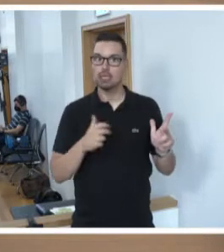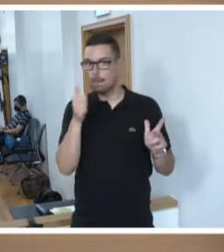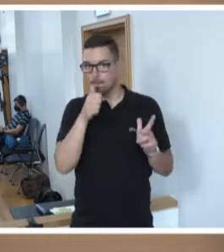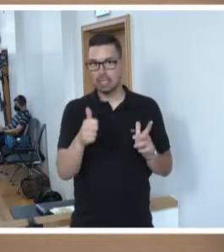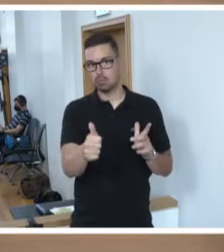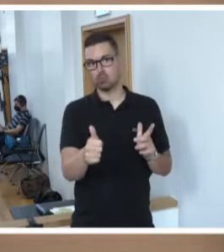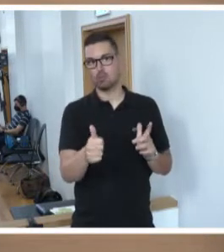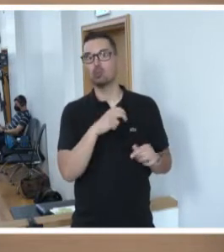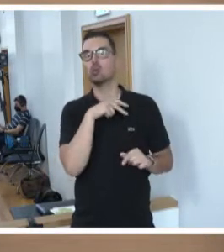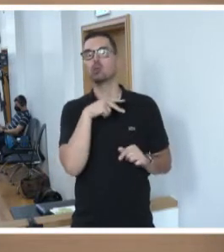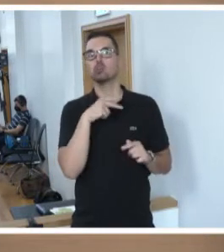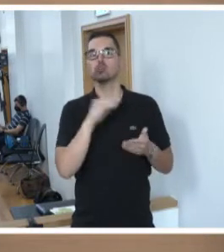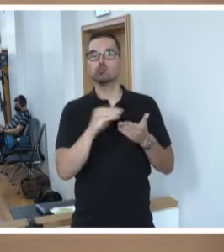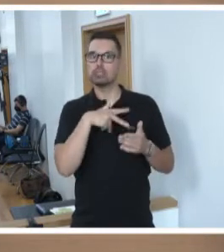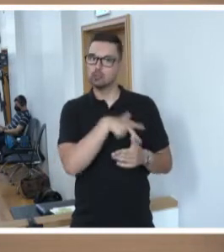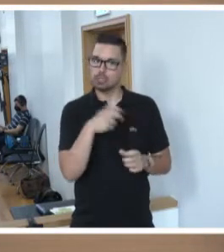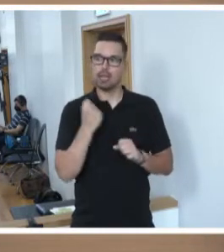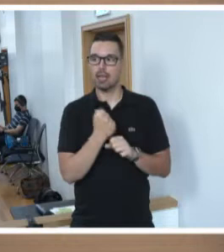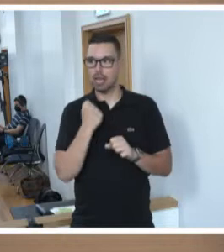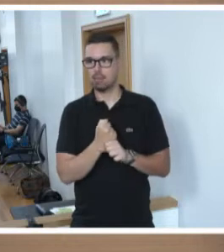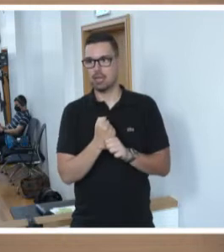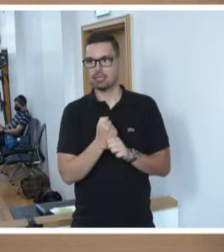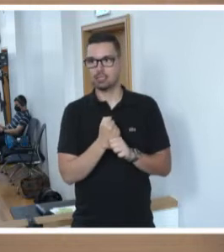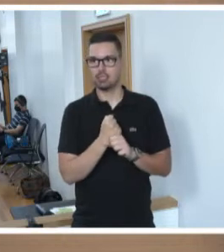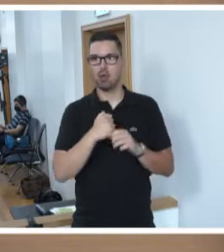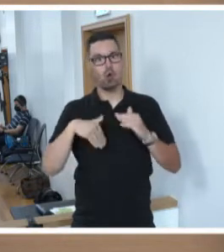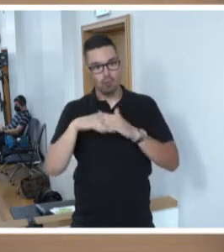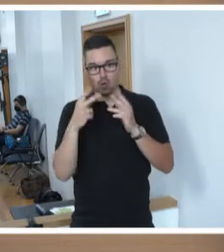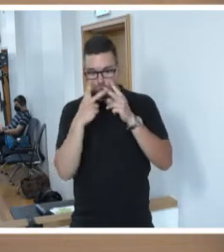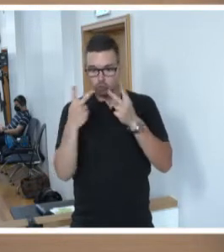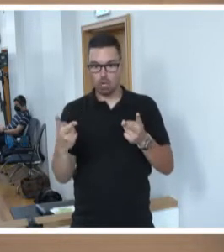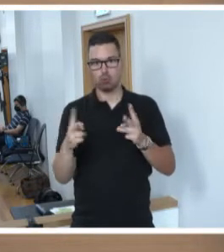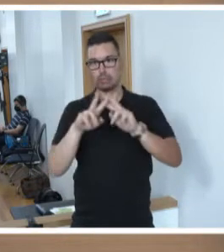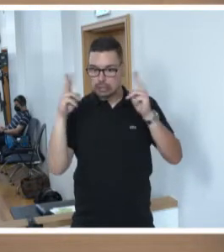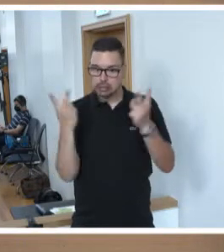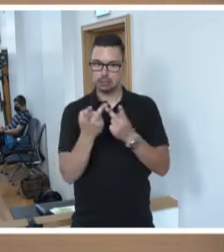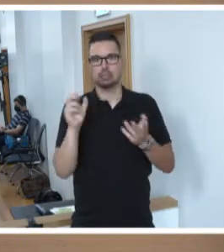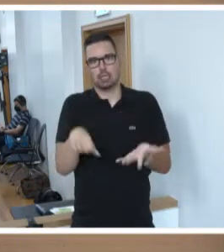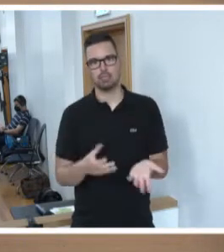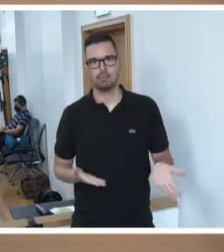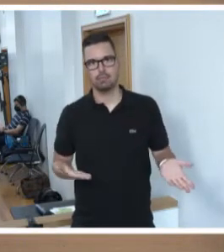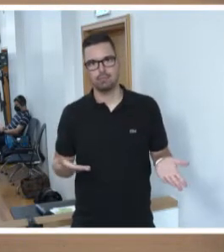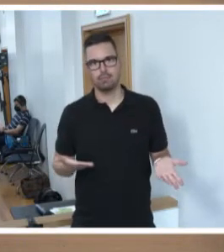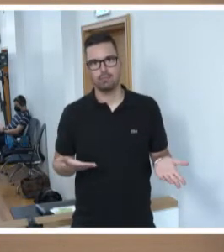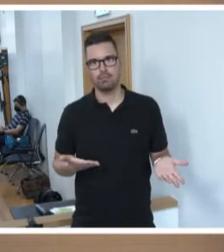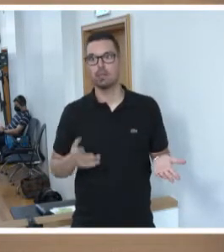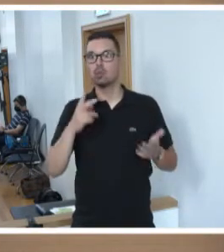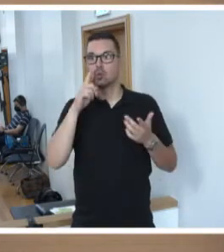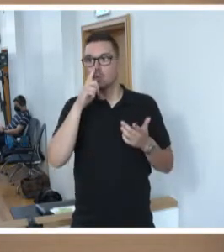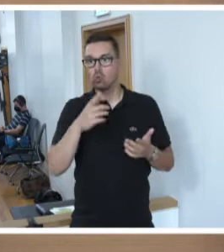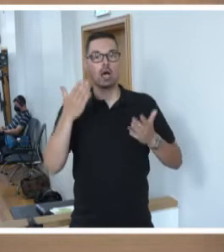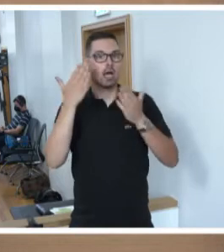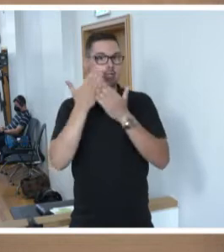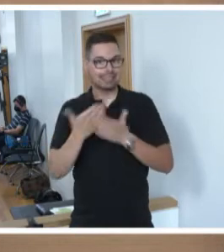der Schulsozialarbeit ermöglicht die notwendige ganzheitliche Betrachtung unserer Kinder, auf die ich eben schon eingegangen bin. Denn nur so